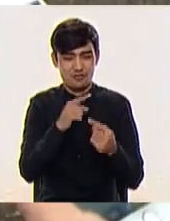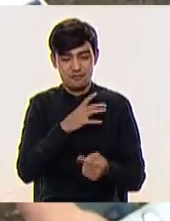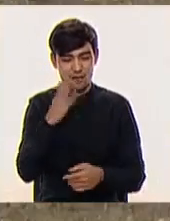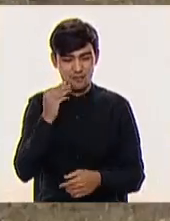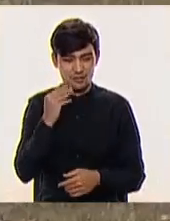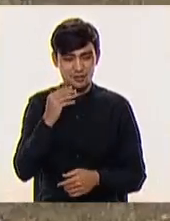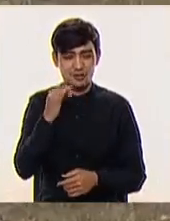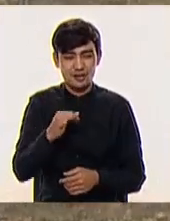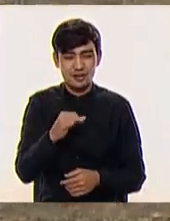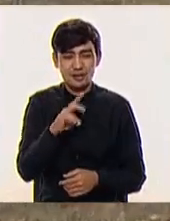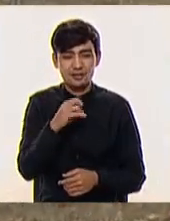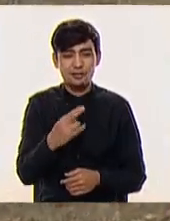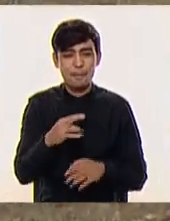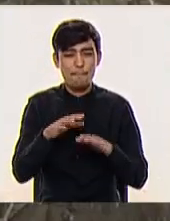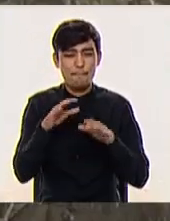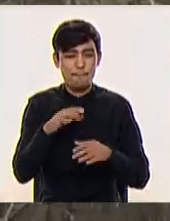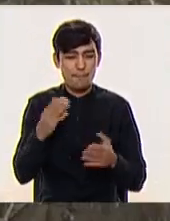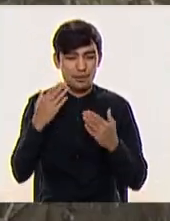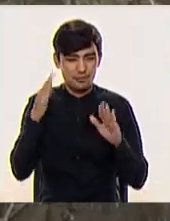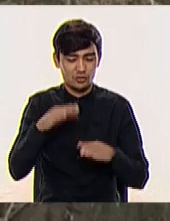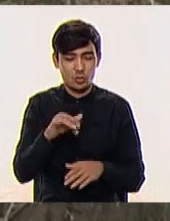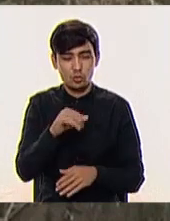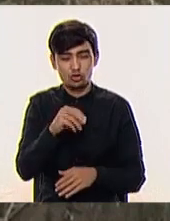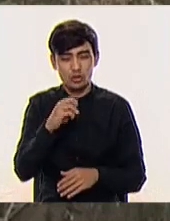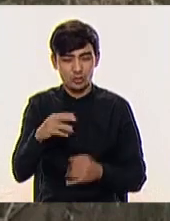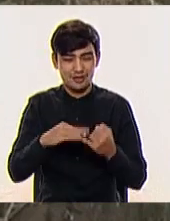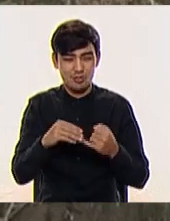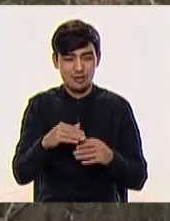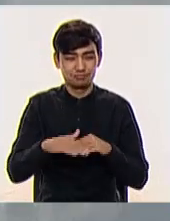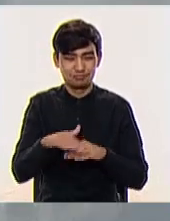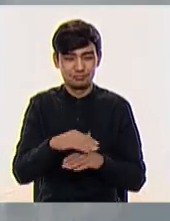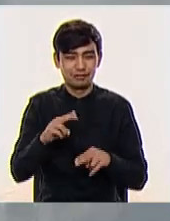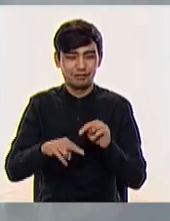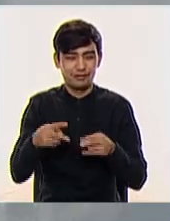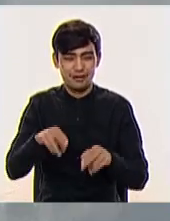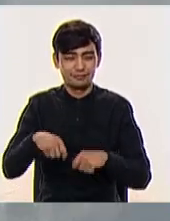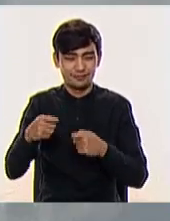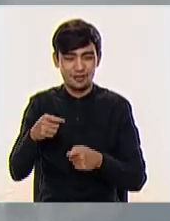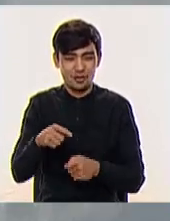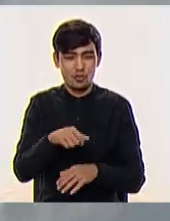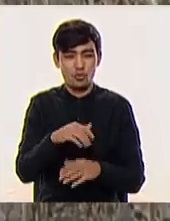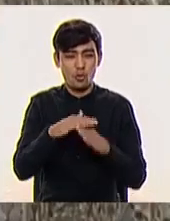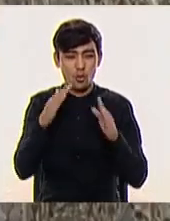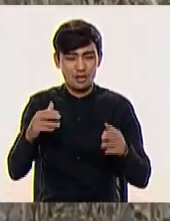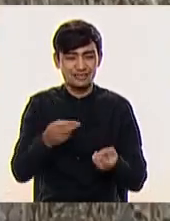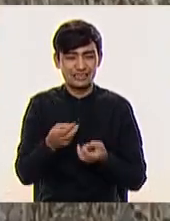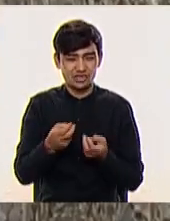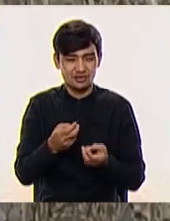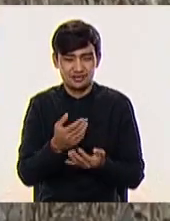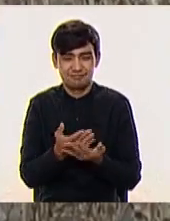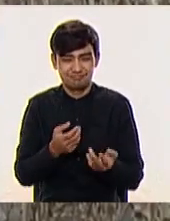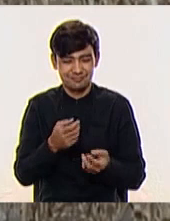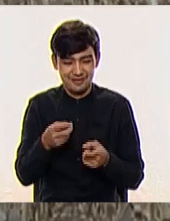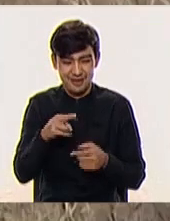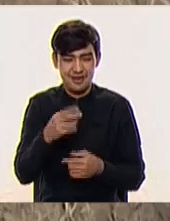В документации нацпарка говорится, что участки собираются передать под строительство горнолыжного курорта и других